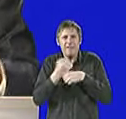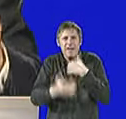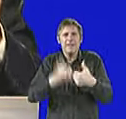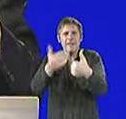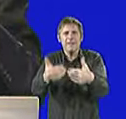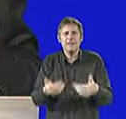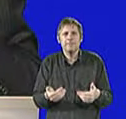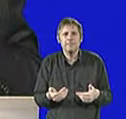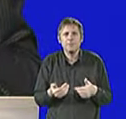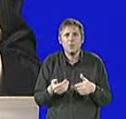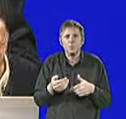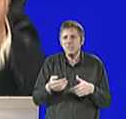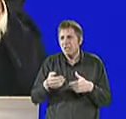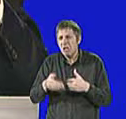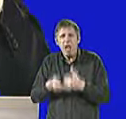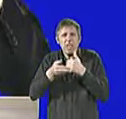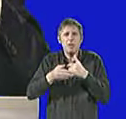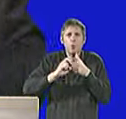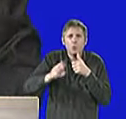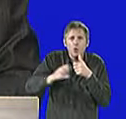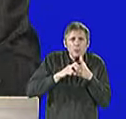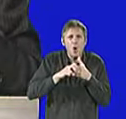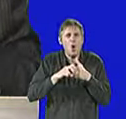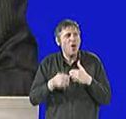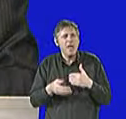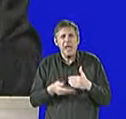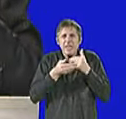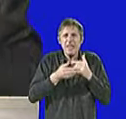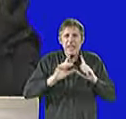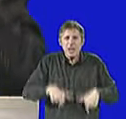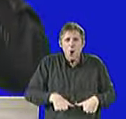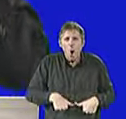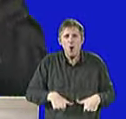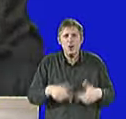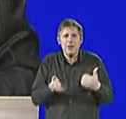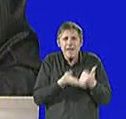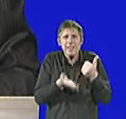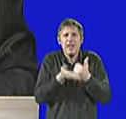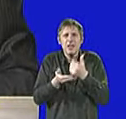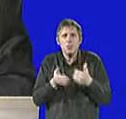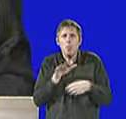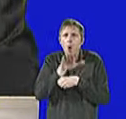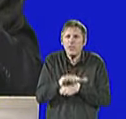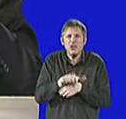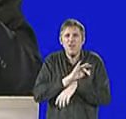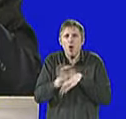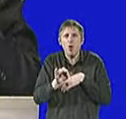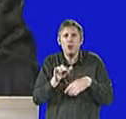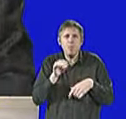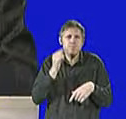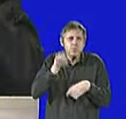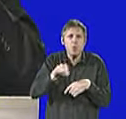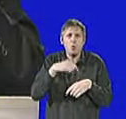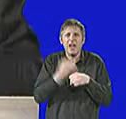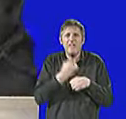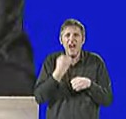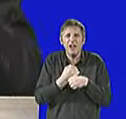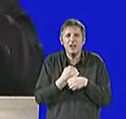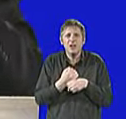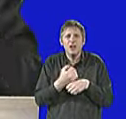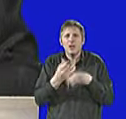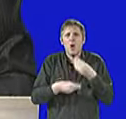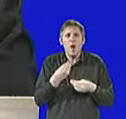transports et à l'école, nous avons choisi de protéger la France du travail contre les prises d'otages dont elle